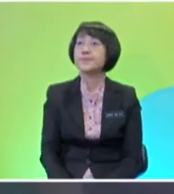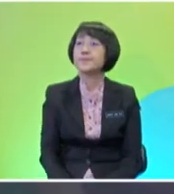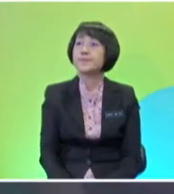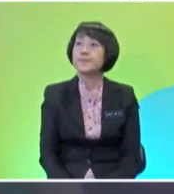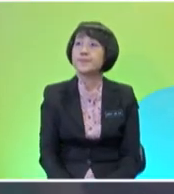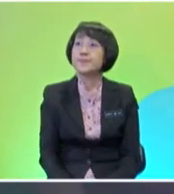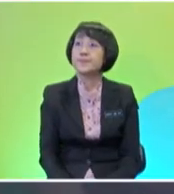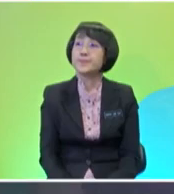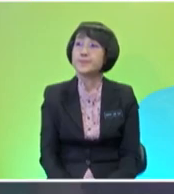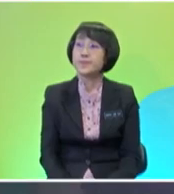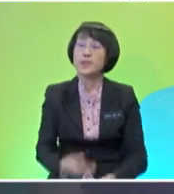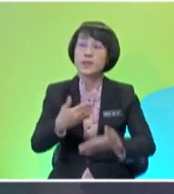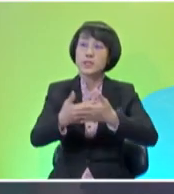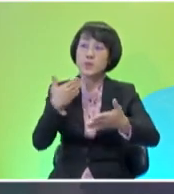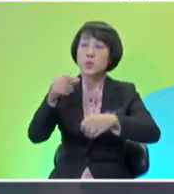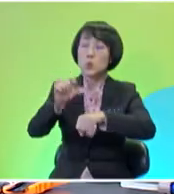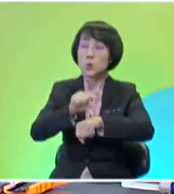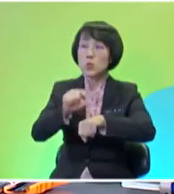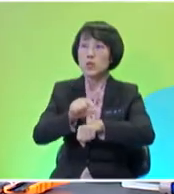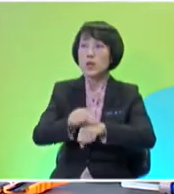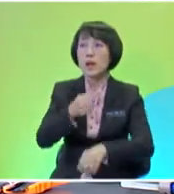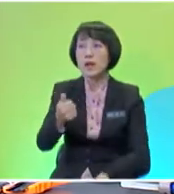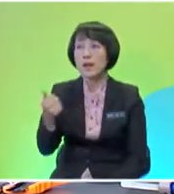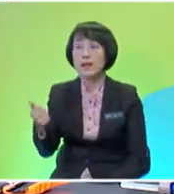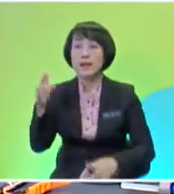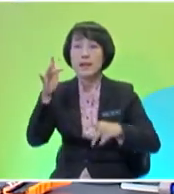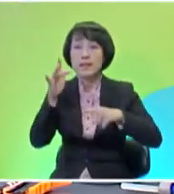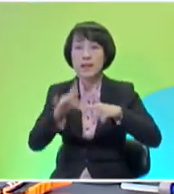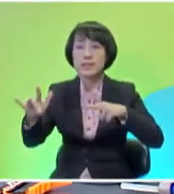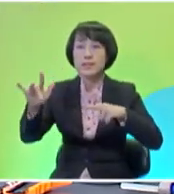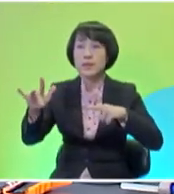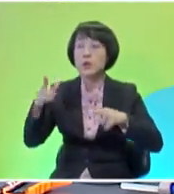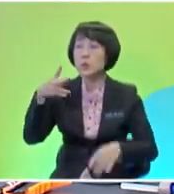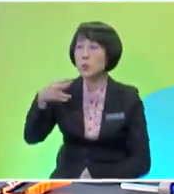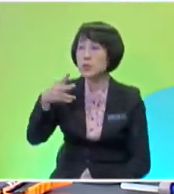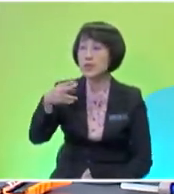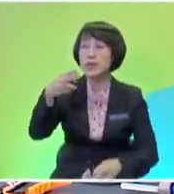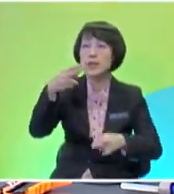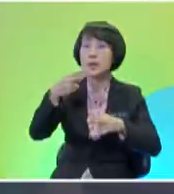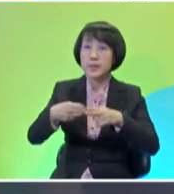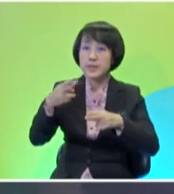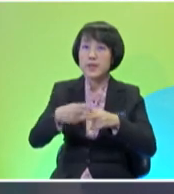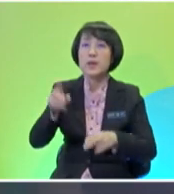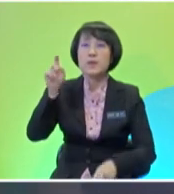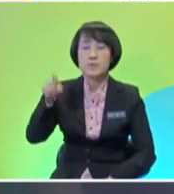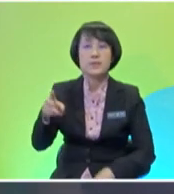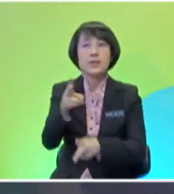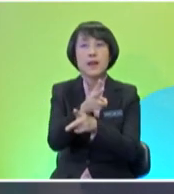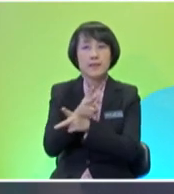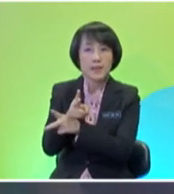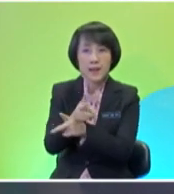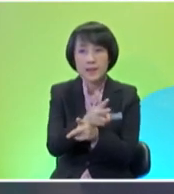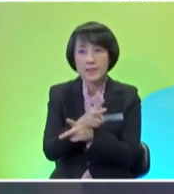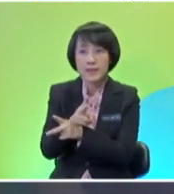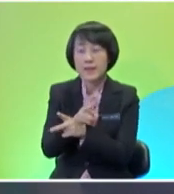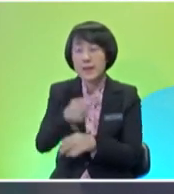sebenarnya sebelum menggunakan peralatan yang tajam seperti gunting ataupun pisau, kita kena berhati-hati, betul cikgu? Betul, sebab alatan ni tajam. Betul. Dan yang paling penting